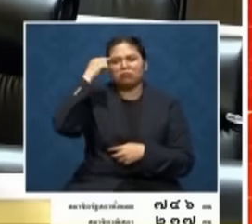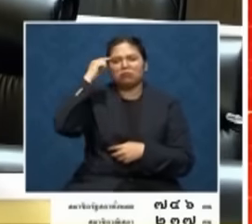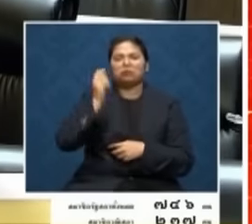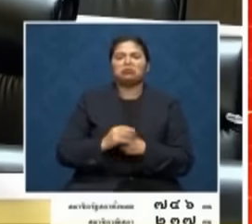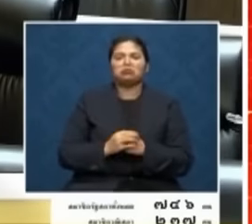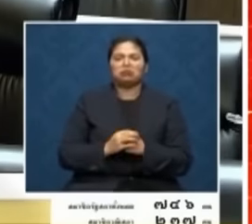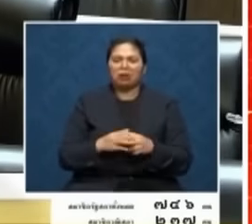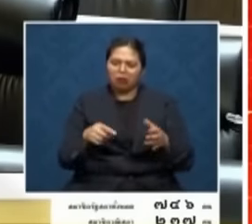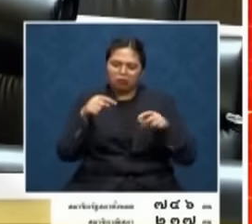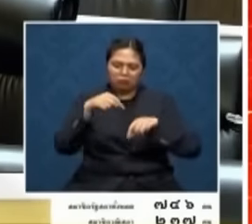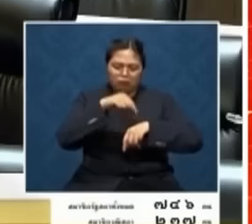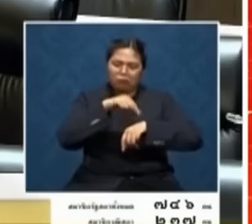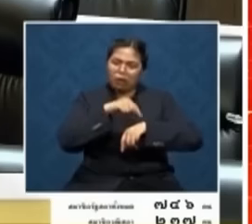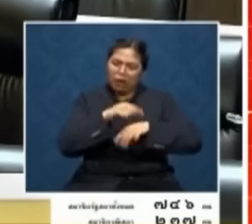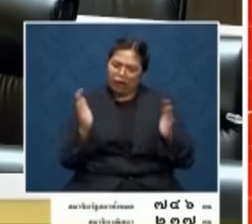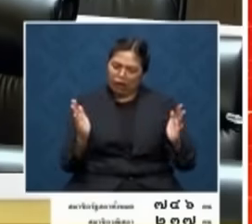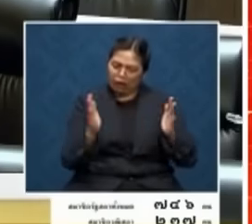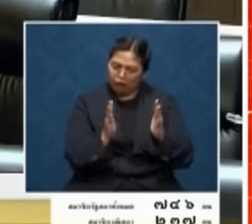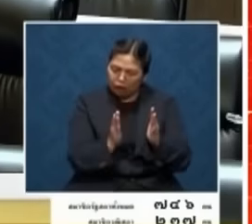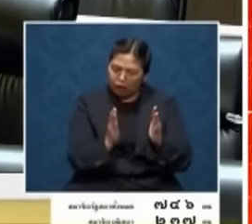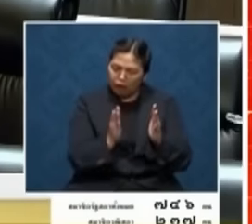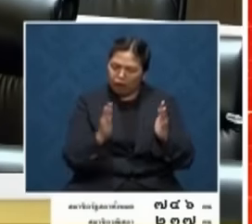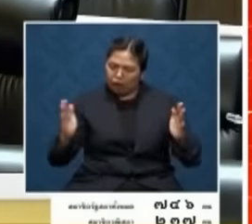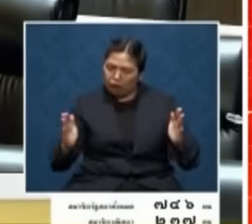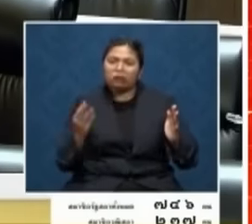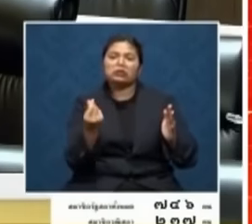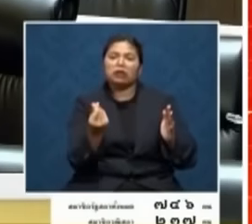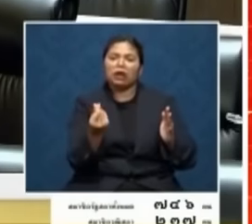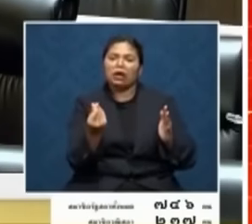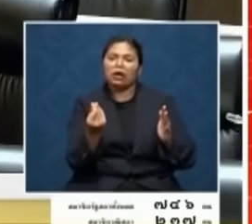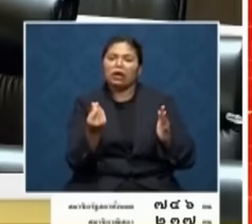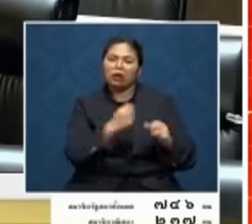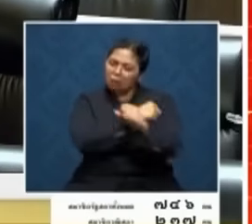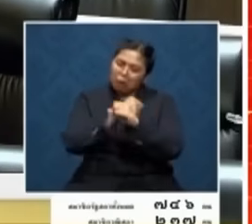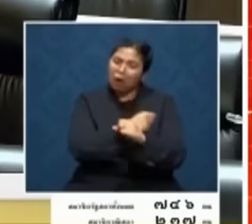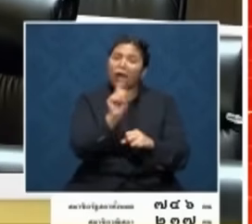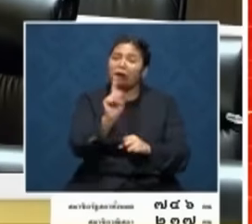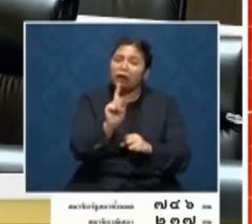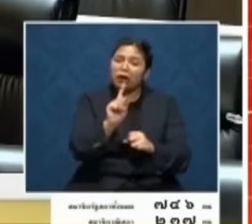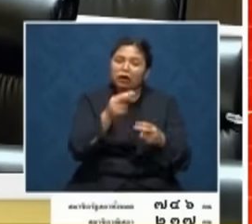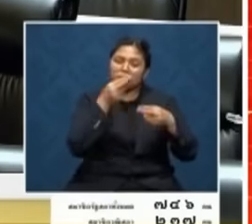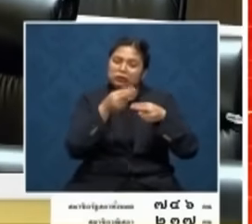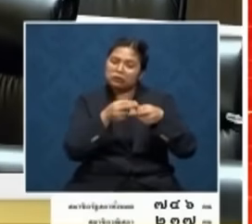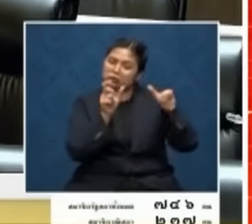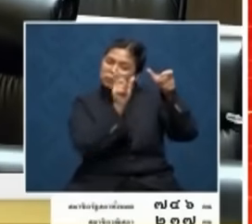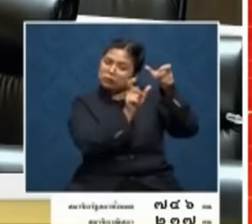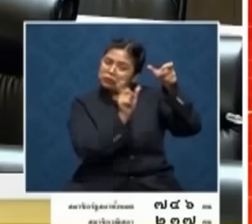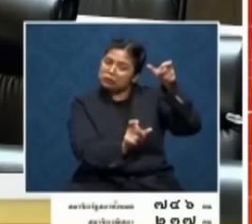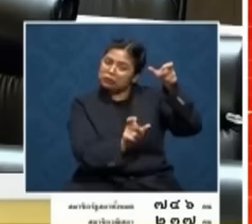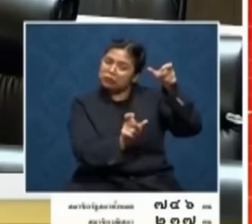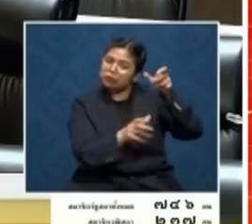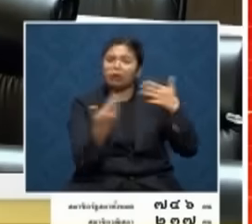จะใช้กรอบเวลาในการทำงานมากน้อยแค่ไหนจะปรับอิทธิพลอย่างไรจะขึ้นบัญชีขึ้นบัญชีอย่างไรขึ้นบัญ